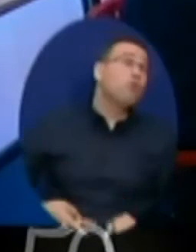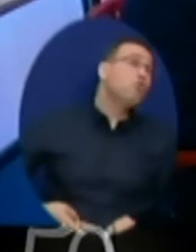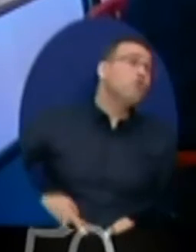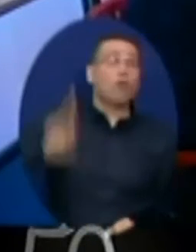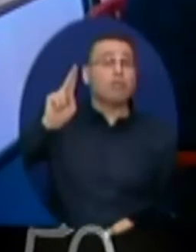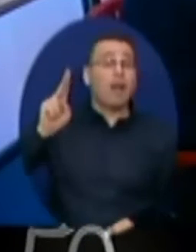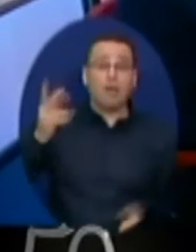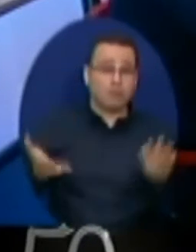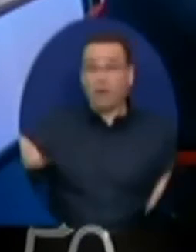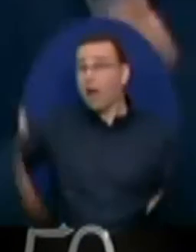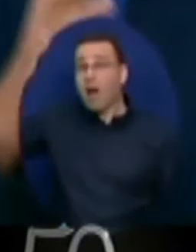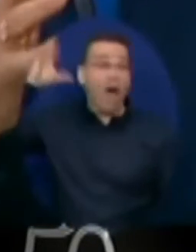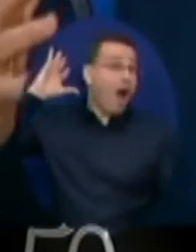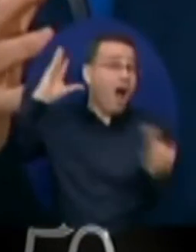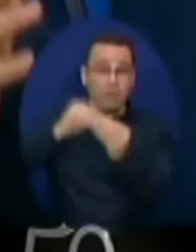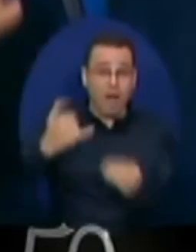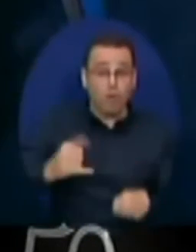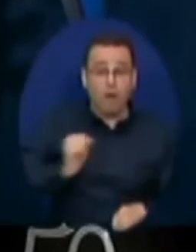תקופה אחרת.